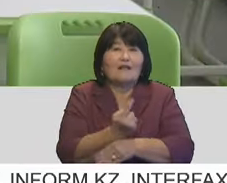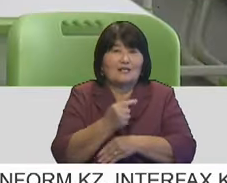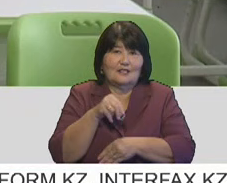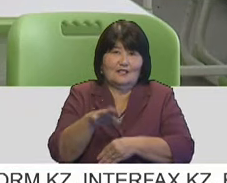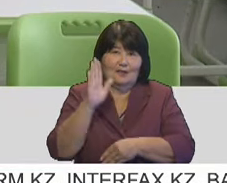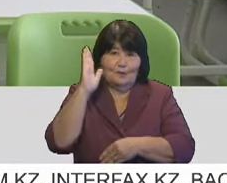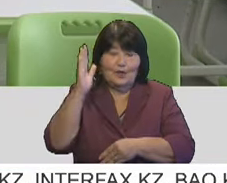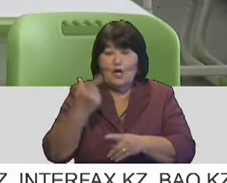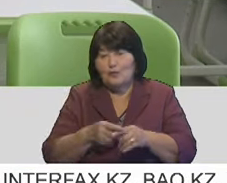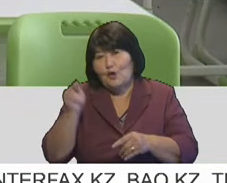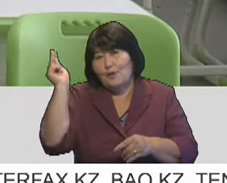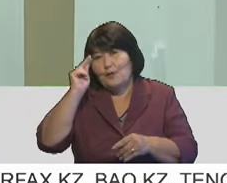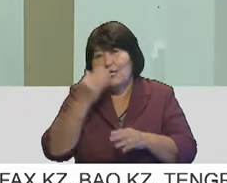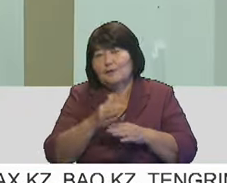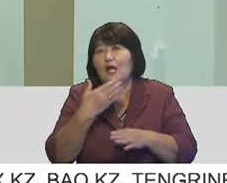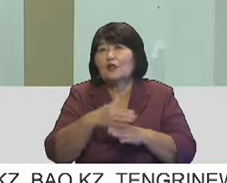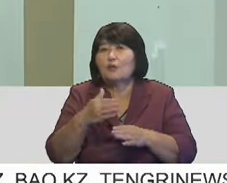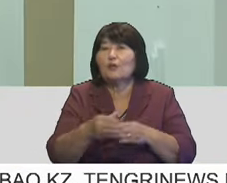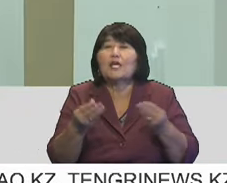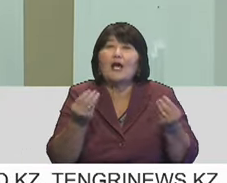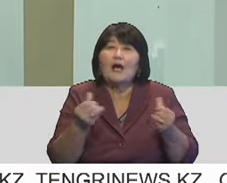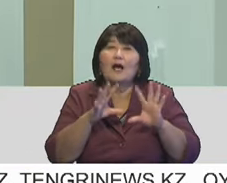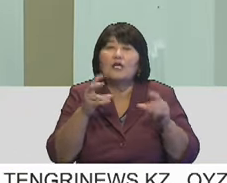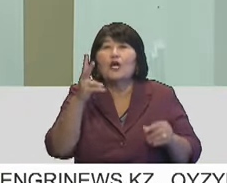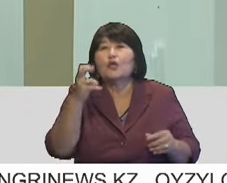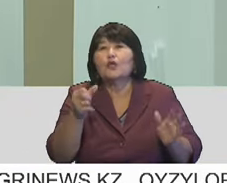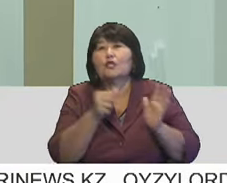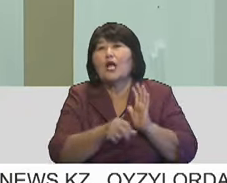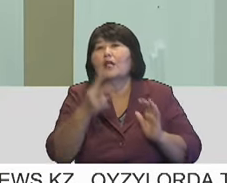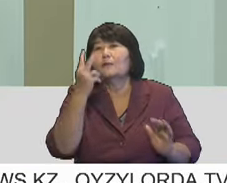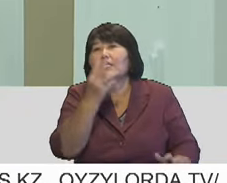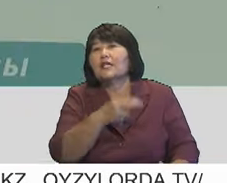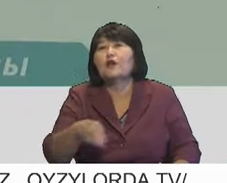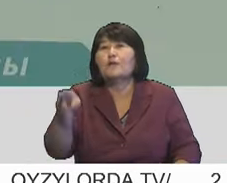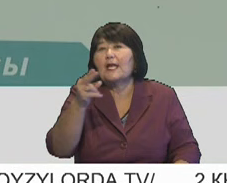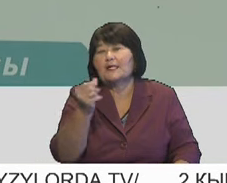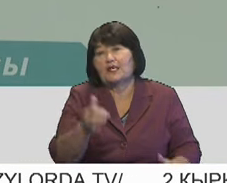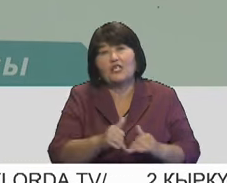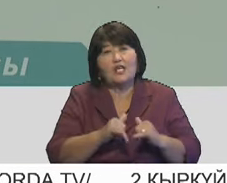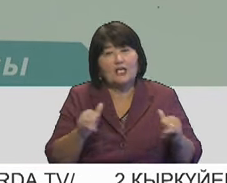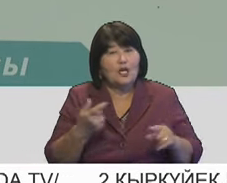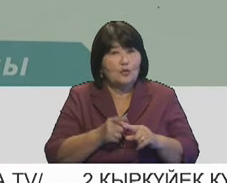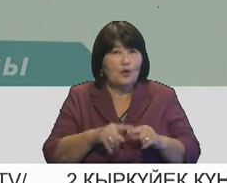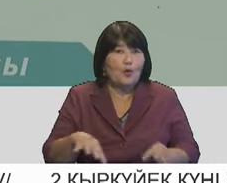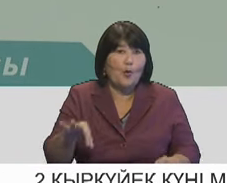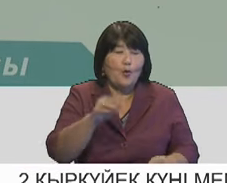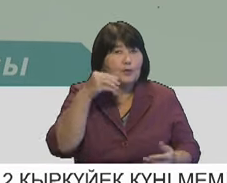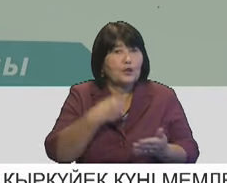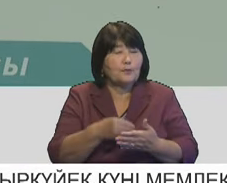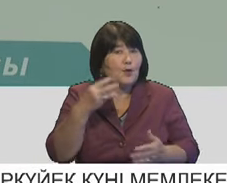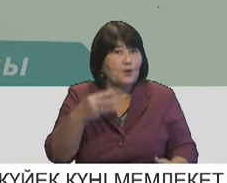отыр. Биыл білім саласына бөлінген қаржы көлемі 262 миллиард теңгеден асты. Бұл облыс